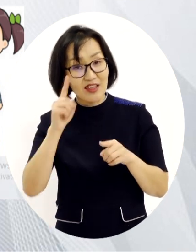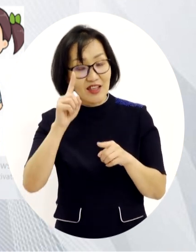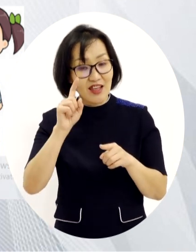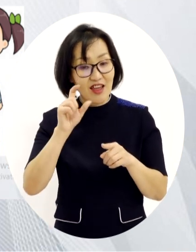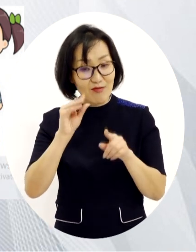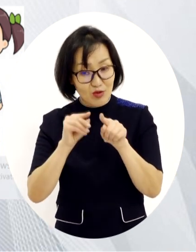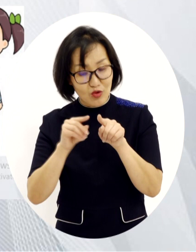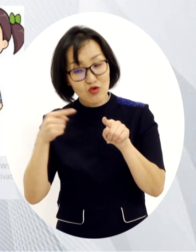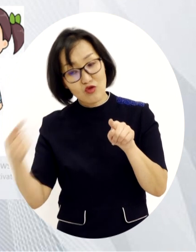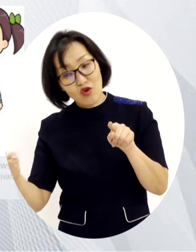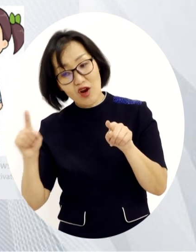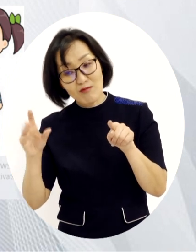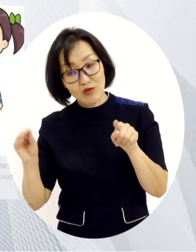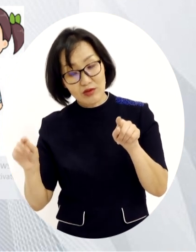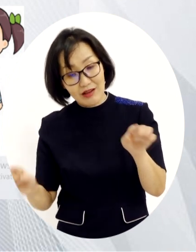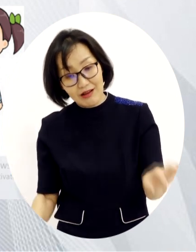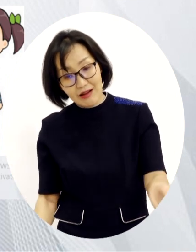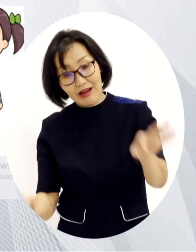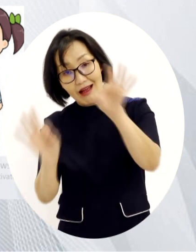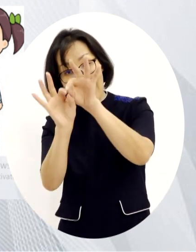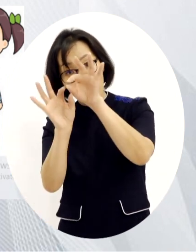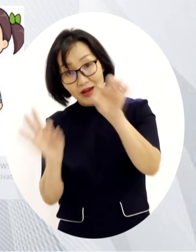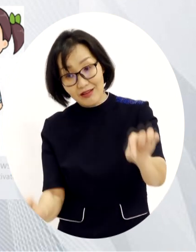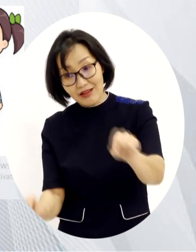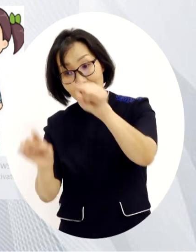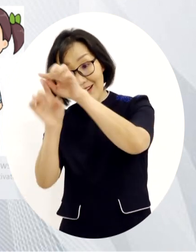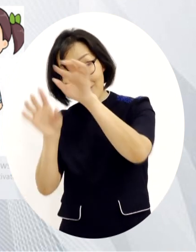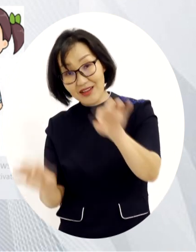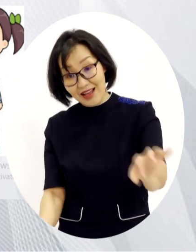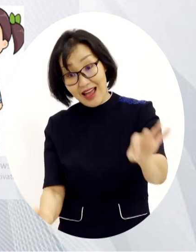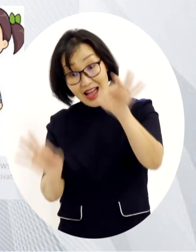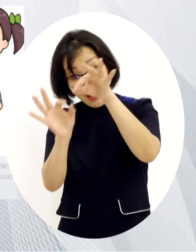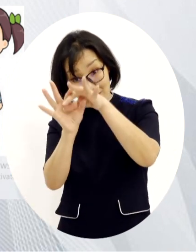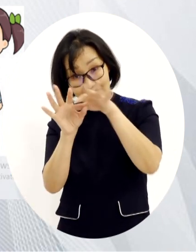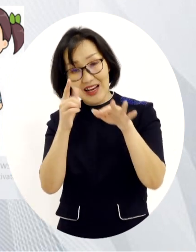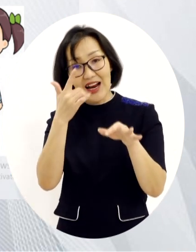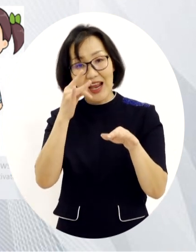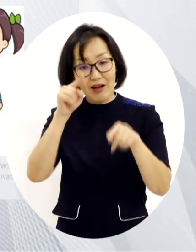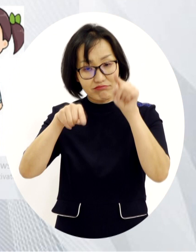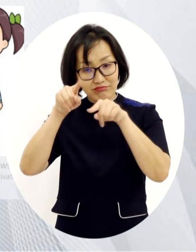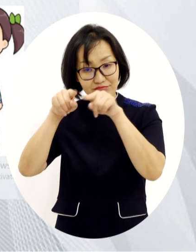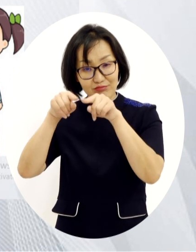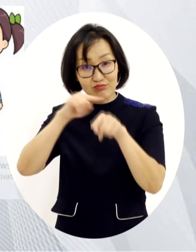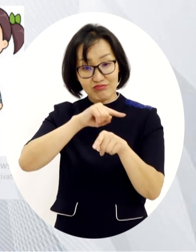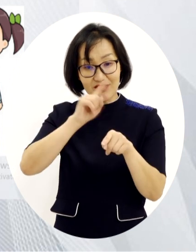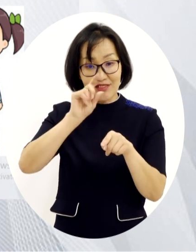нь нөгөө хэмжигдэхүүнээс хамаарч байгаа хамаарлыг графикаар дүрсэлж болдог юм